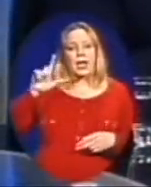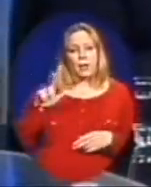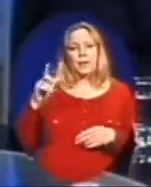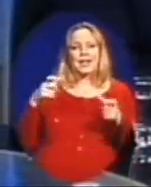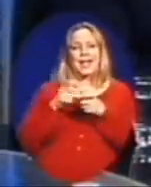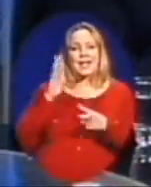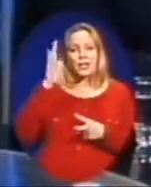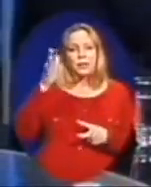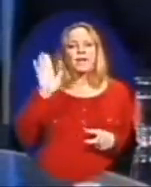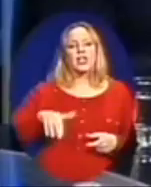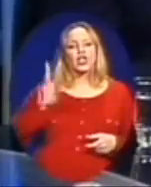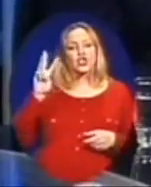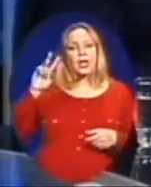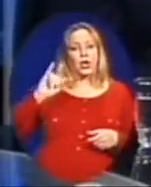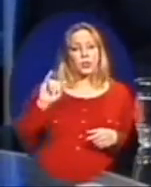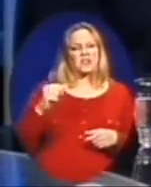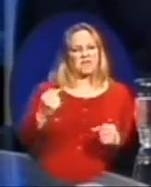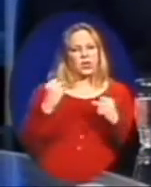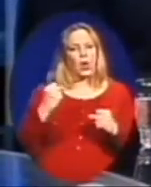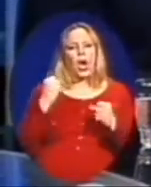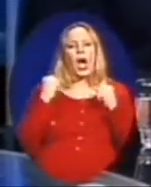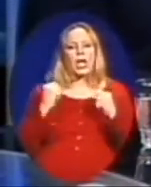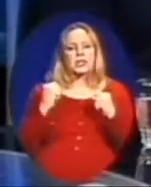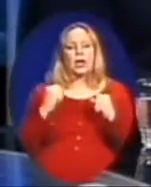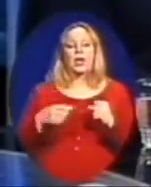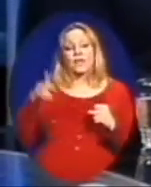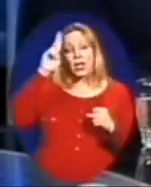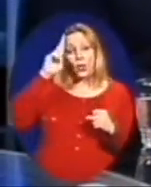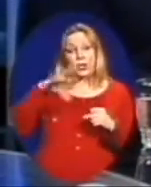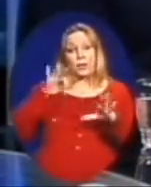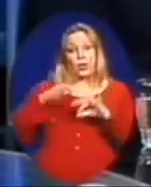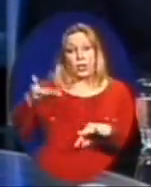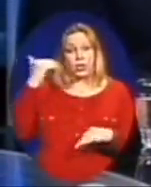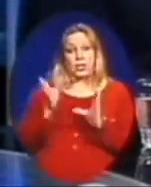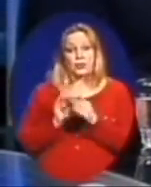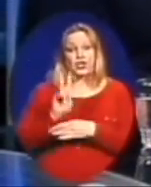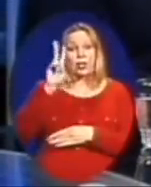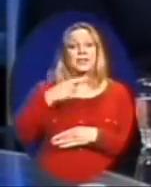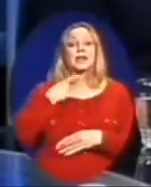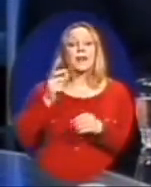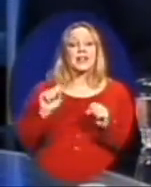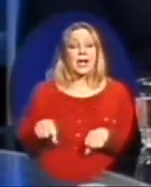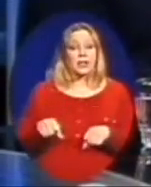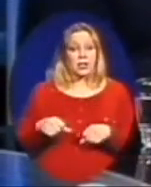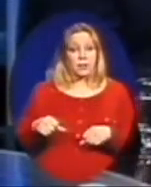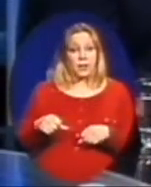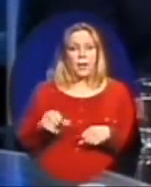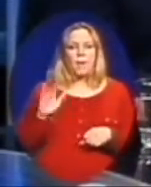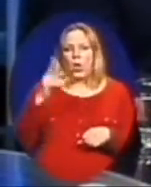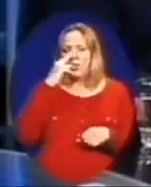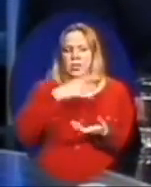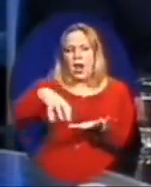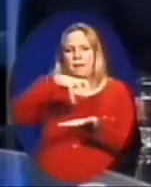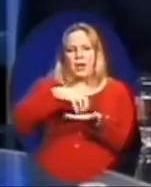איך שהיא תראה, יש את שלי יחימוביץ' שהיא כוח חזק. והליכוד שבבחירות הקודמות עם 12 מנדטים בכיס מאוד